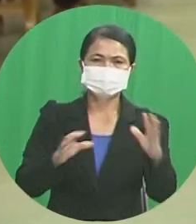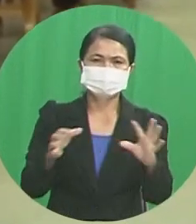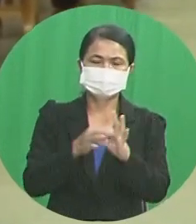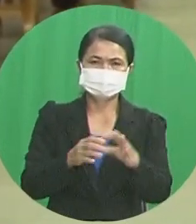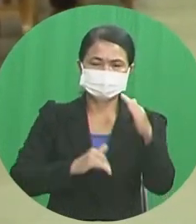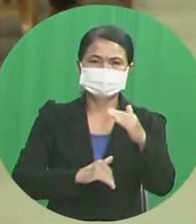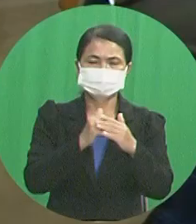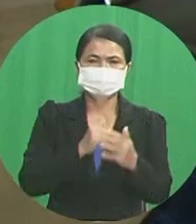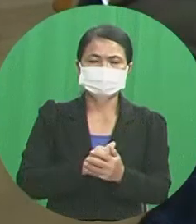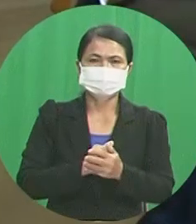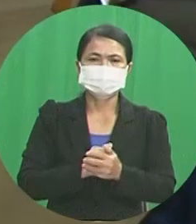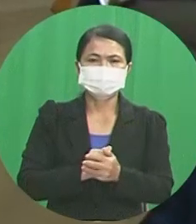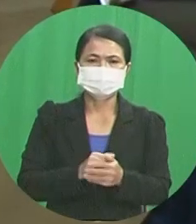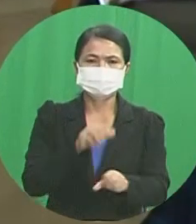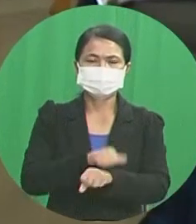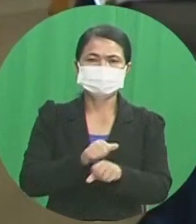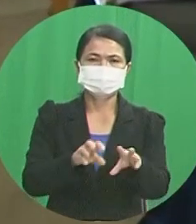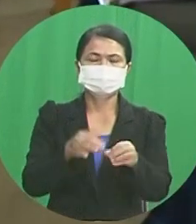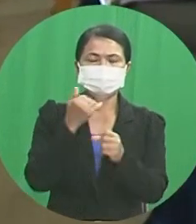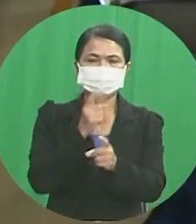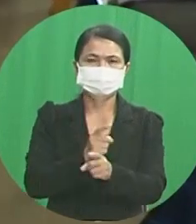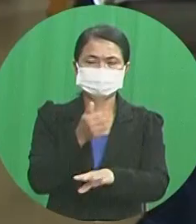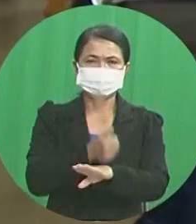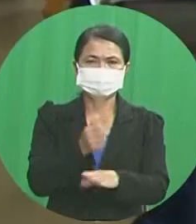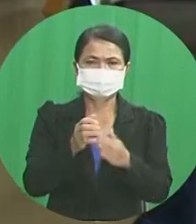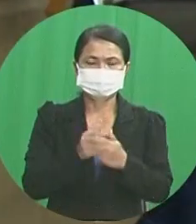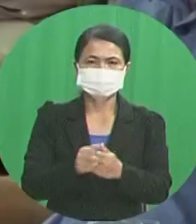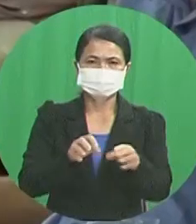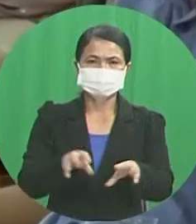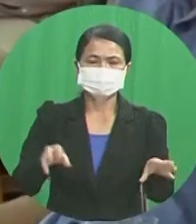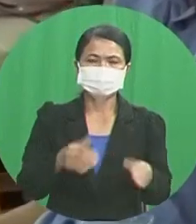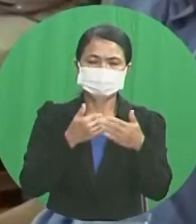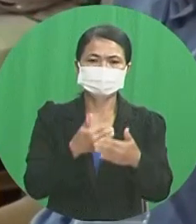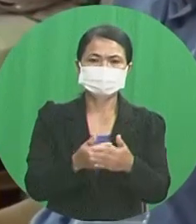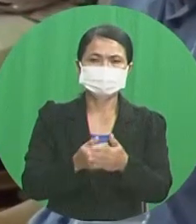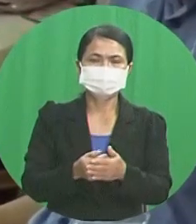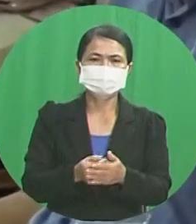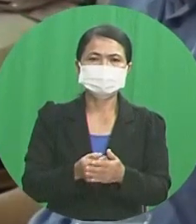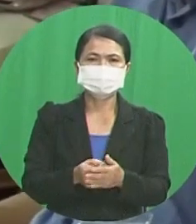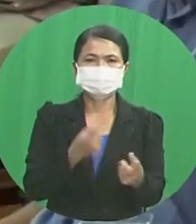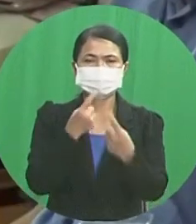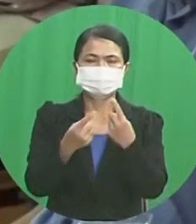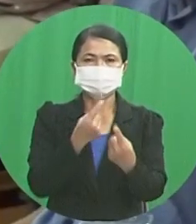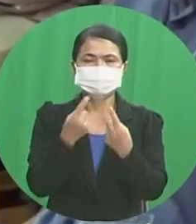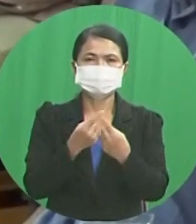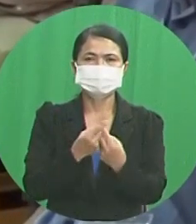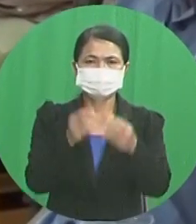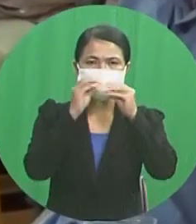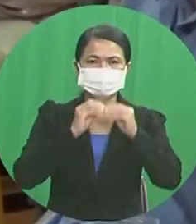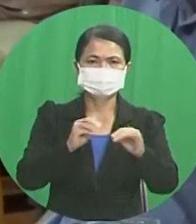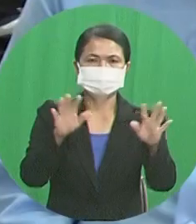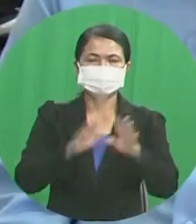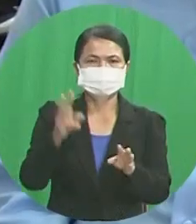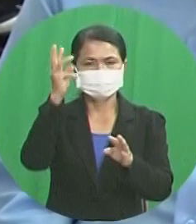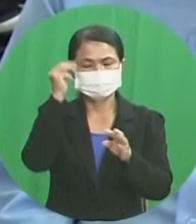ហមជ្ឈការដែលជាការទទួលខុសត្រូវរបស់ថ្នាក់ដឹកនាំទាំងមូលដ្ឋានផ្ទាល់ក្នុងការសន្ទនាឆ្លើយឆ្លងនិងផ្សព្វផ្សាយបំផុ